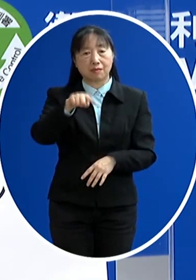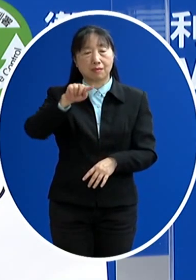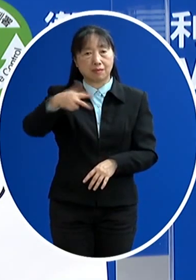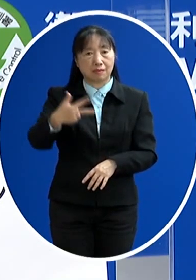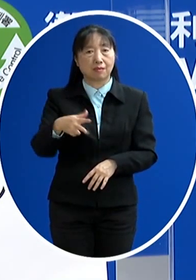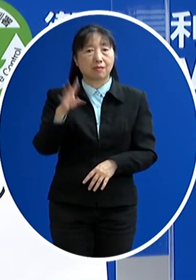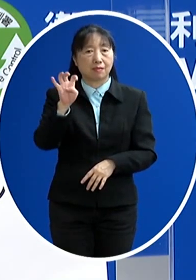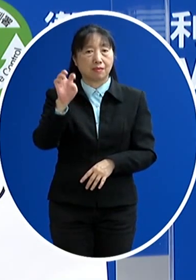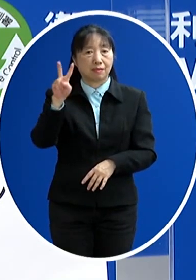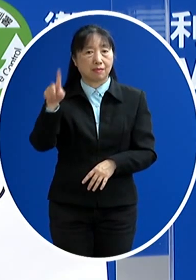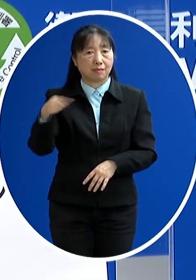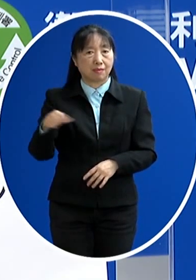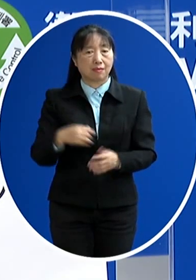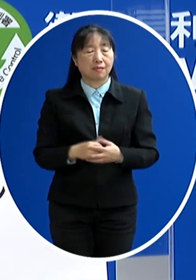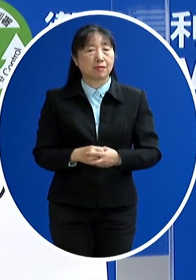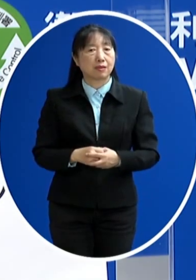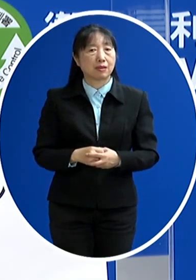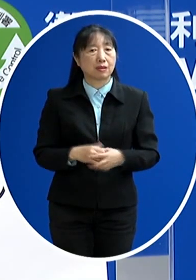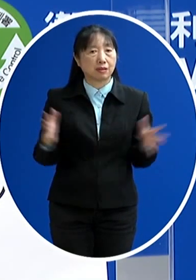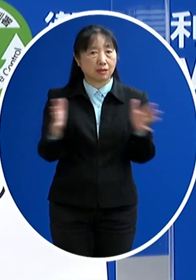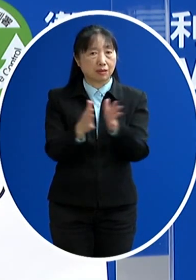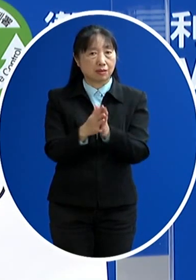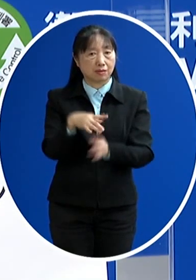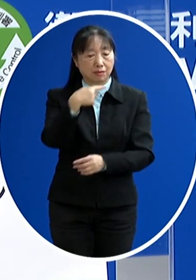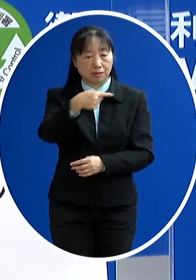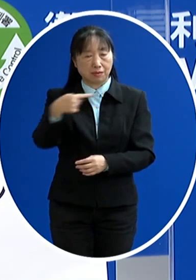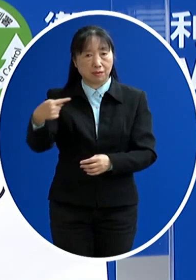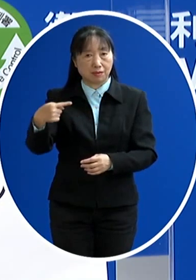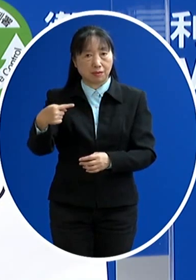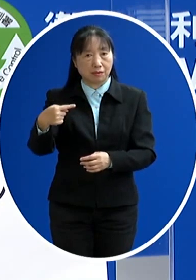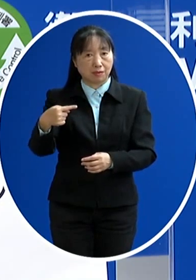1742人那总共是有阴性已